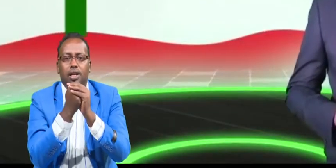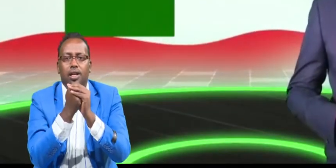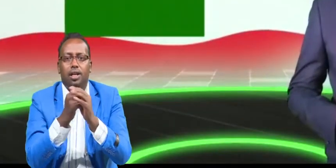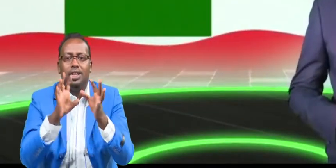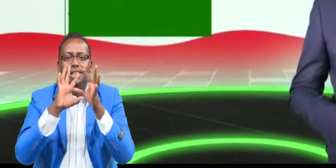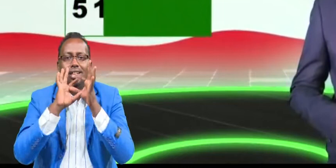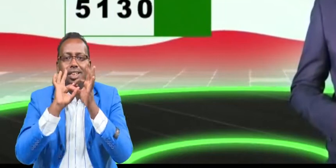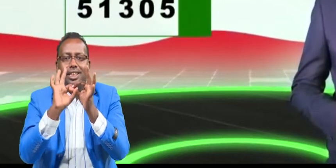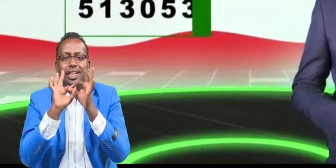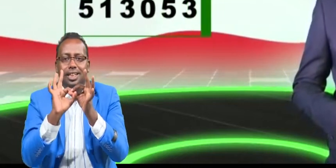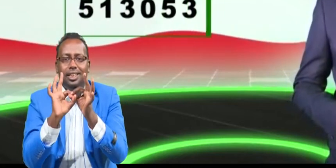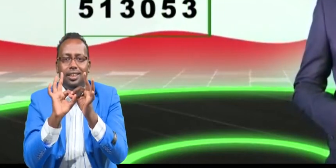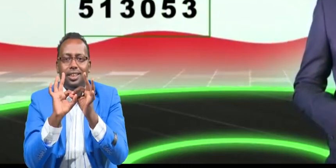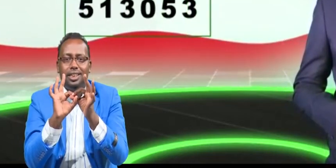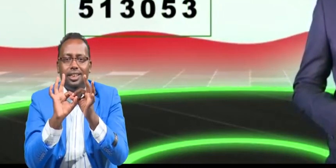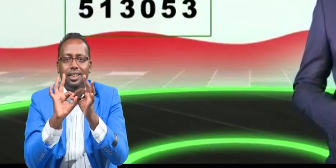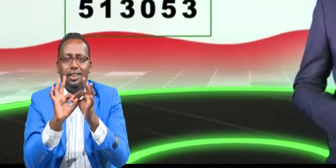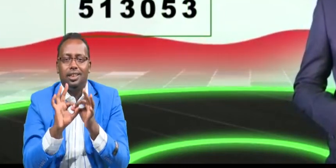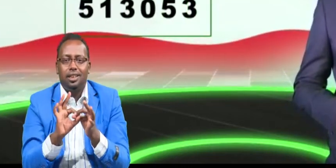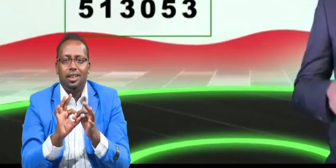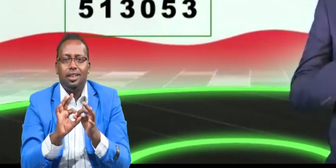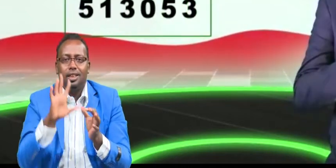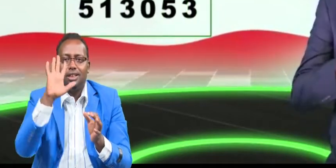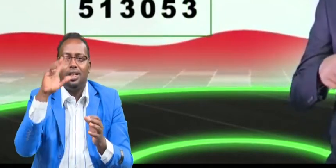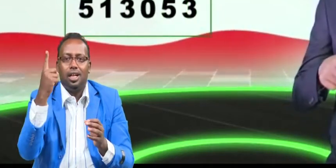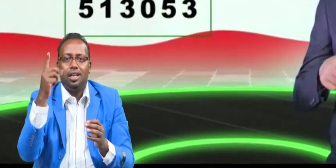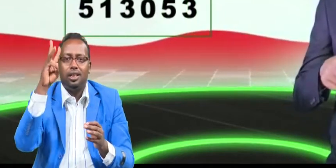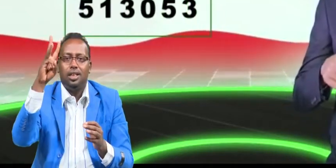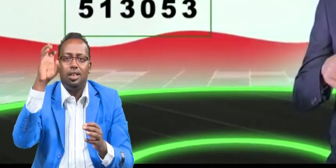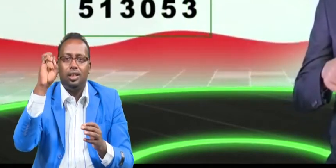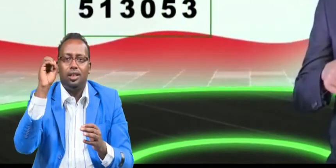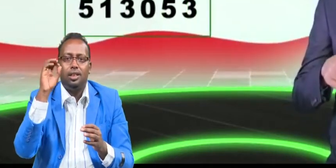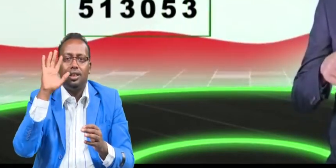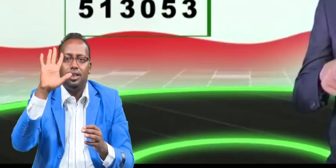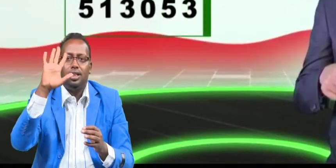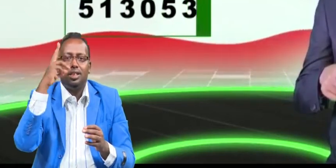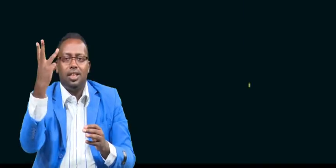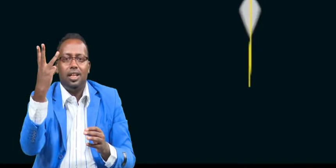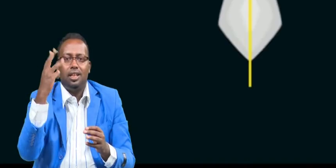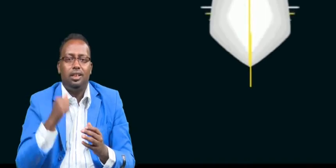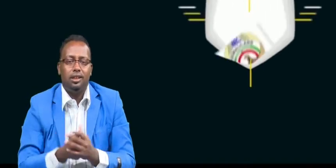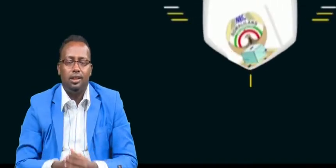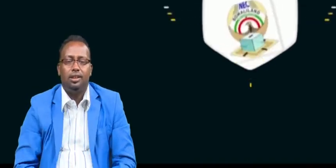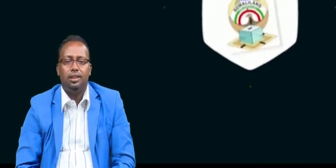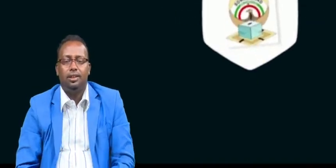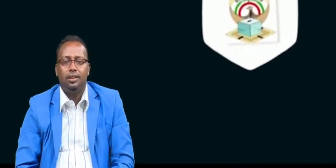dheeraad ee ku saabsan goobta aad ku codeynaysid, fadlan la xidhiidh 5 hal 3 eber 5 3.